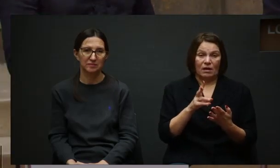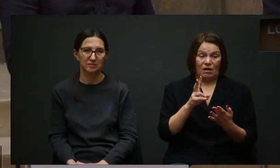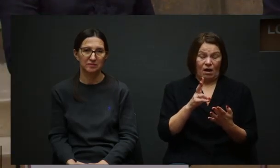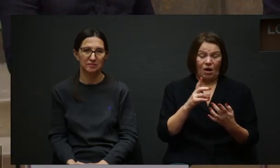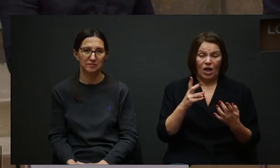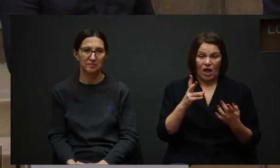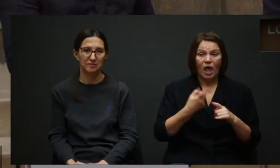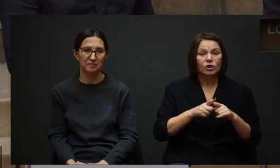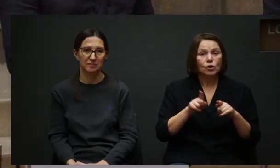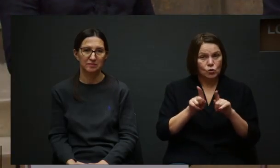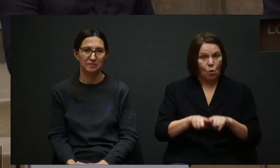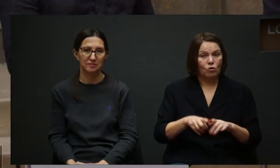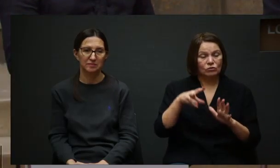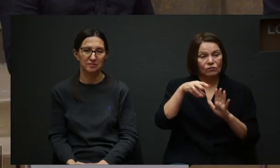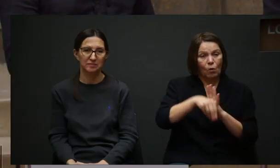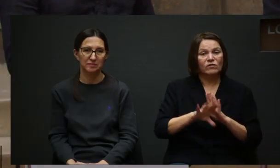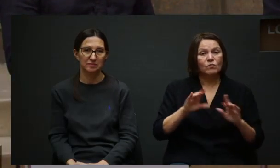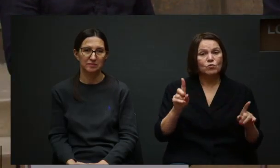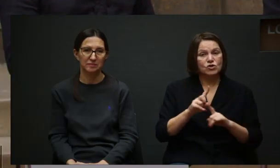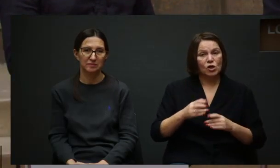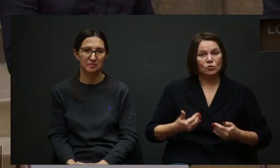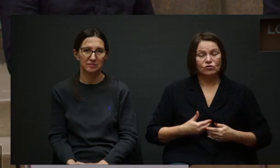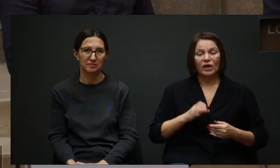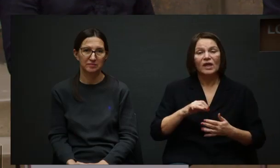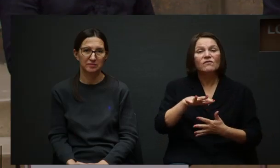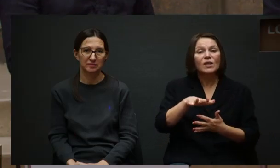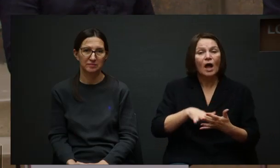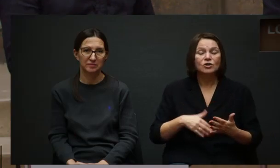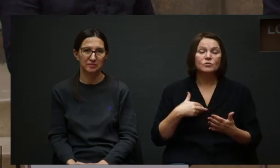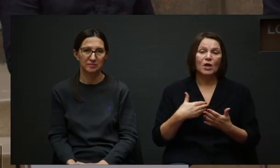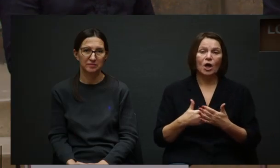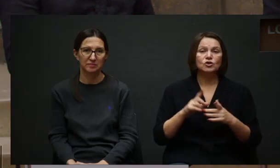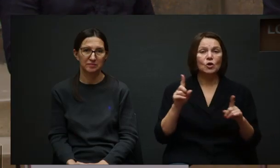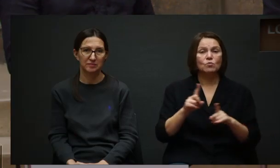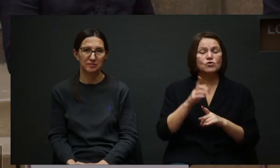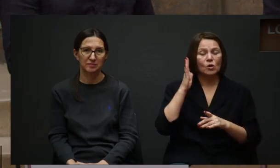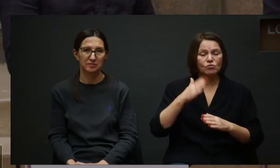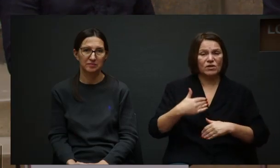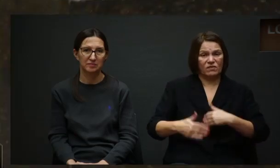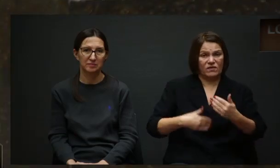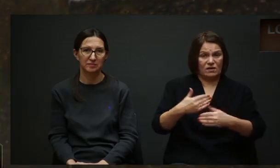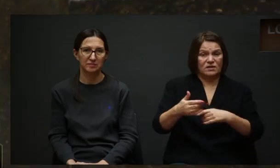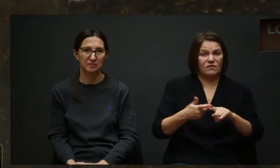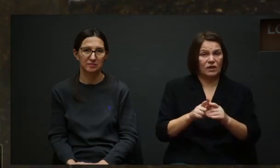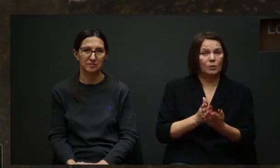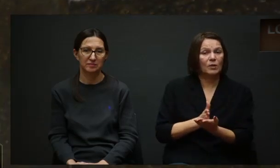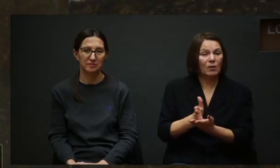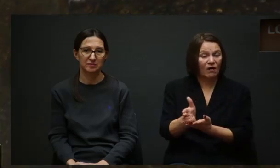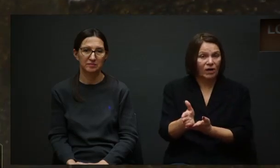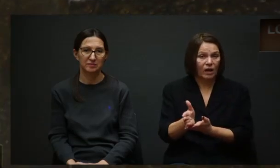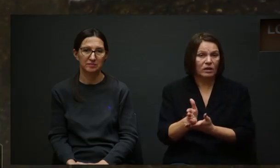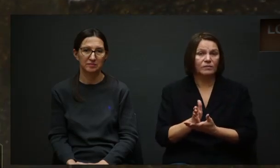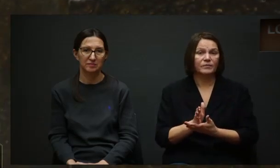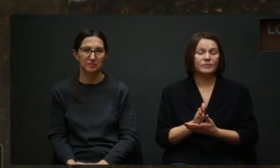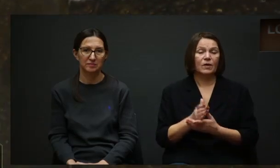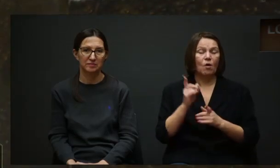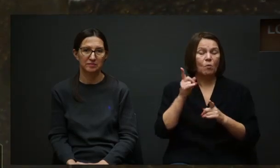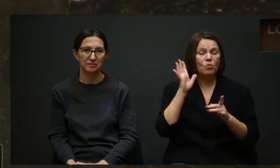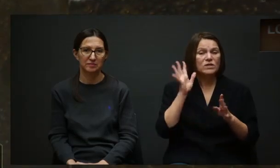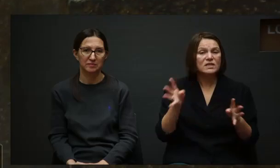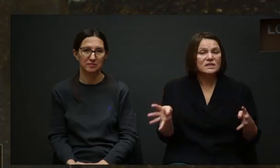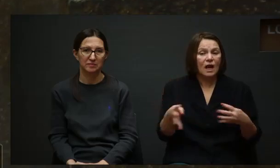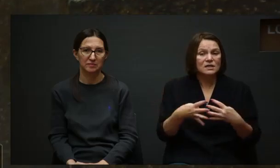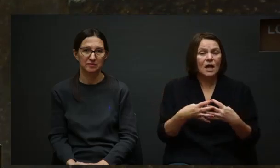музейной жизни. И в дальнейшем, мне кажется, что музей будет двигаться в этом же направлении, как-то он будет срастаться